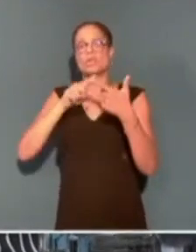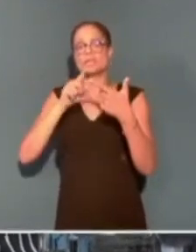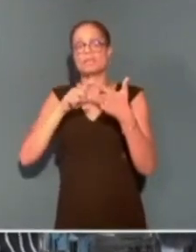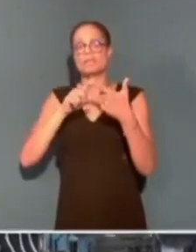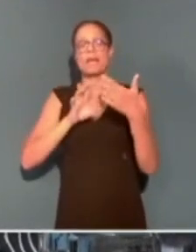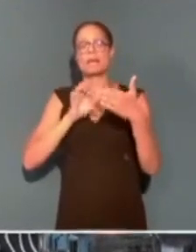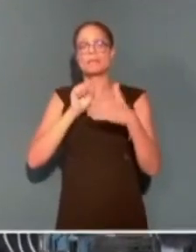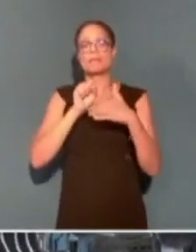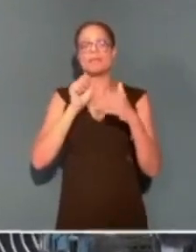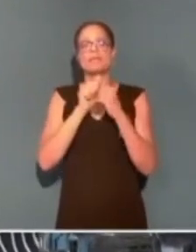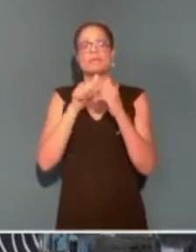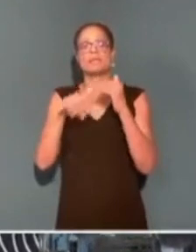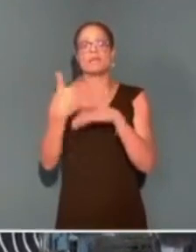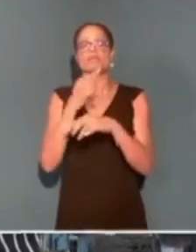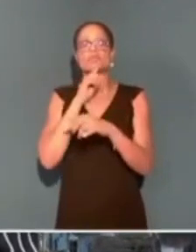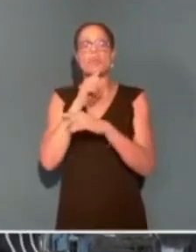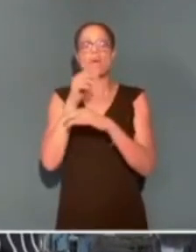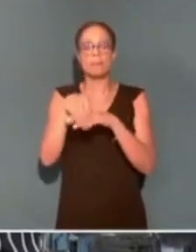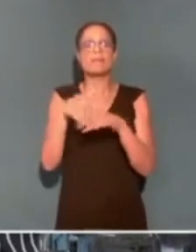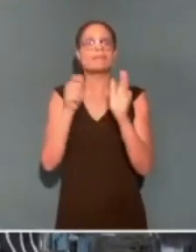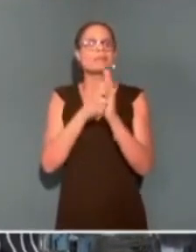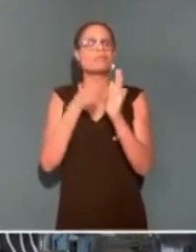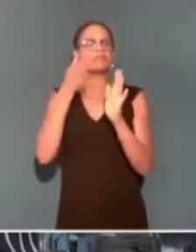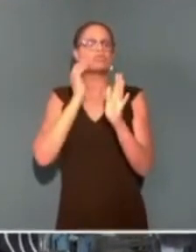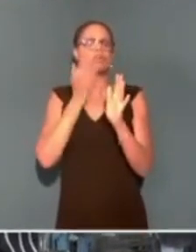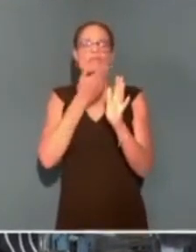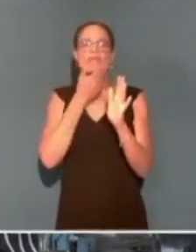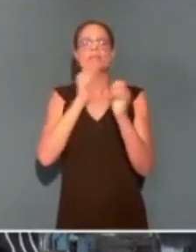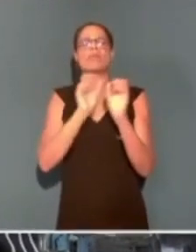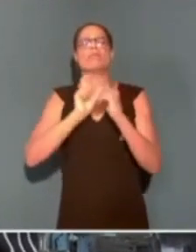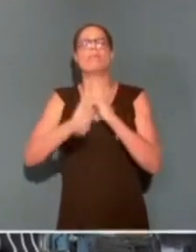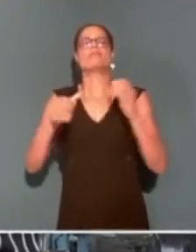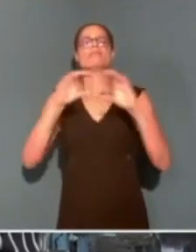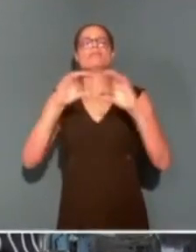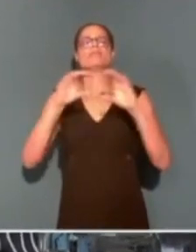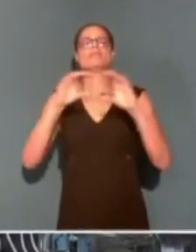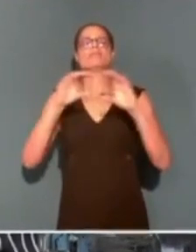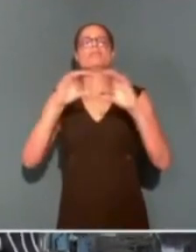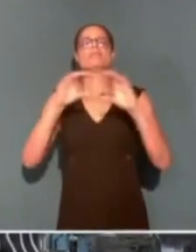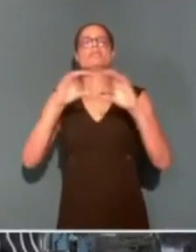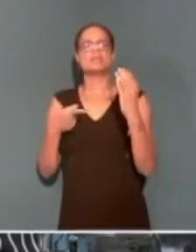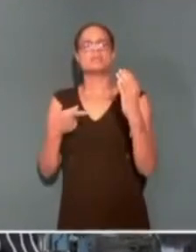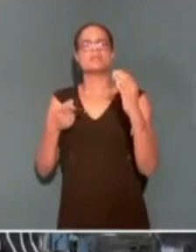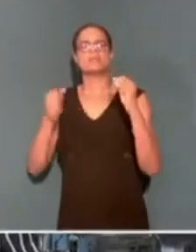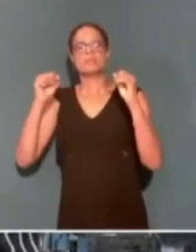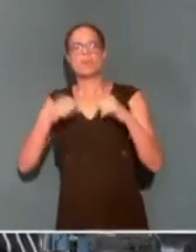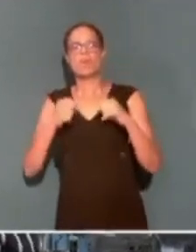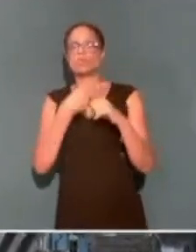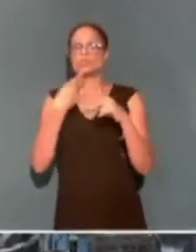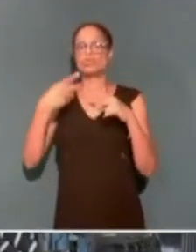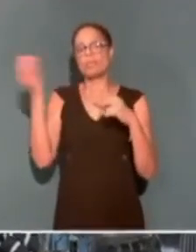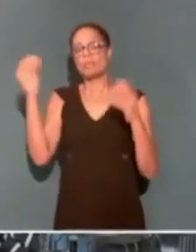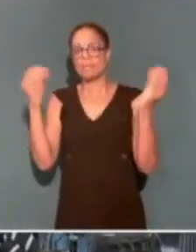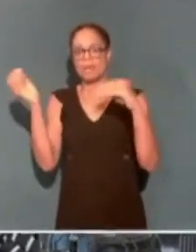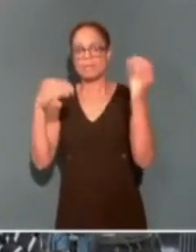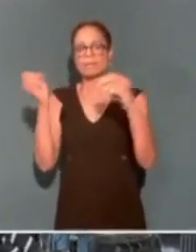après, toujours en janvier, pour avoir la collectivité unique. Mais on a pu y mettre quand même un certain nombre de choses là-dedans. C'est